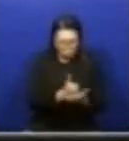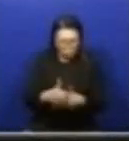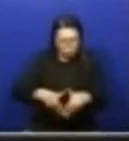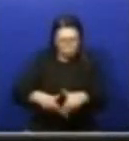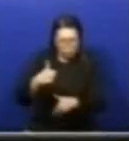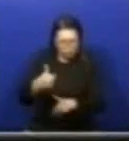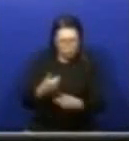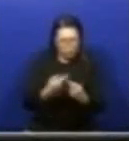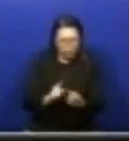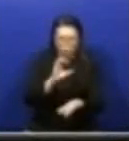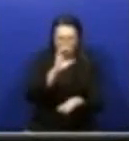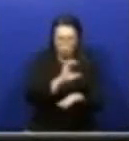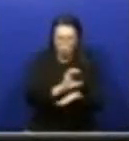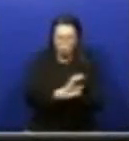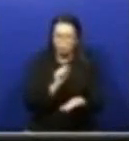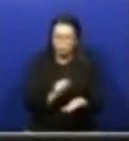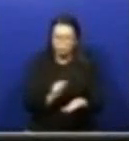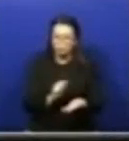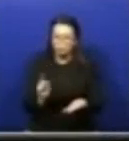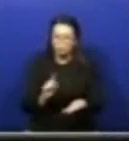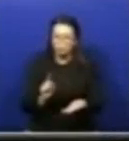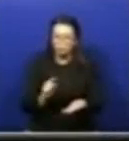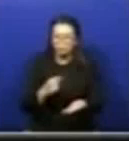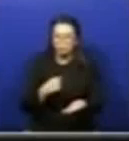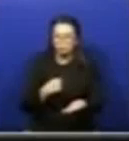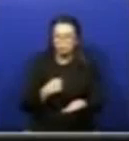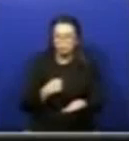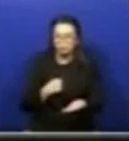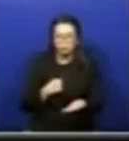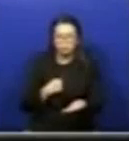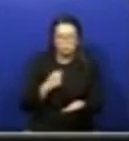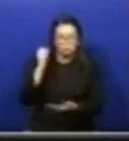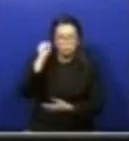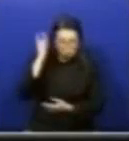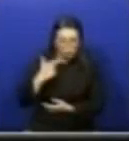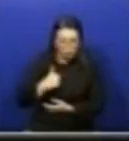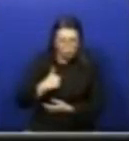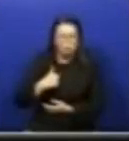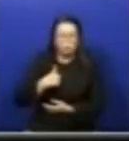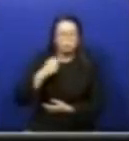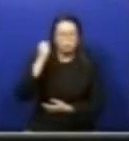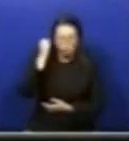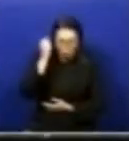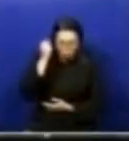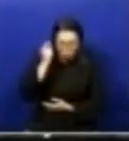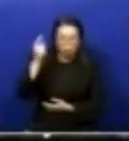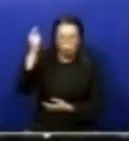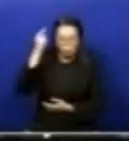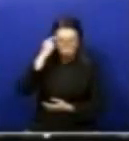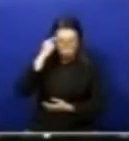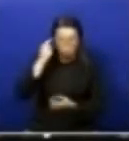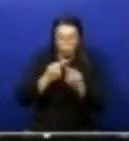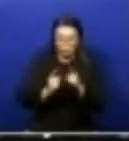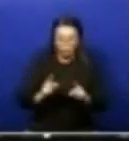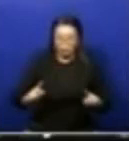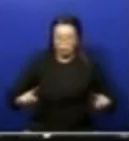แต่การงบคืนครั้งนี้เนี่ยผมไม่ได้ว่าผมไม่เข้าใจผมเข้าใจได้แต่บางกระทรวง